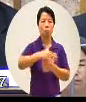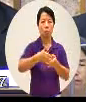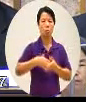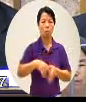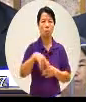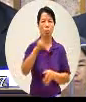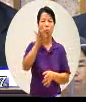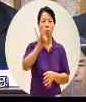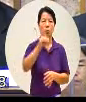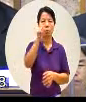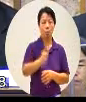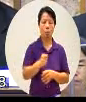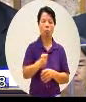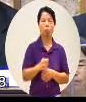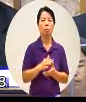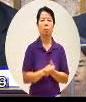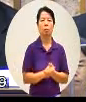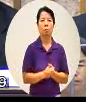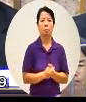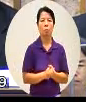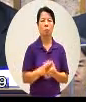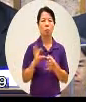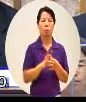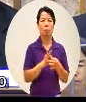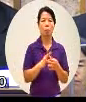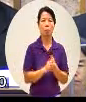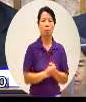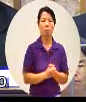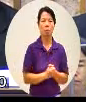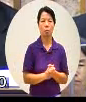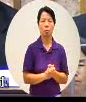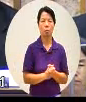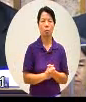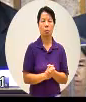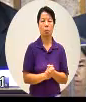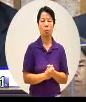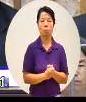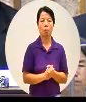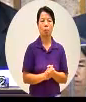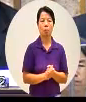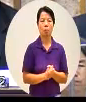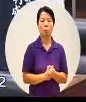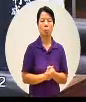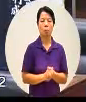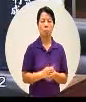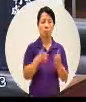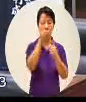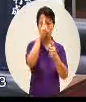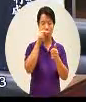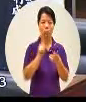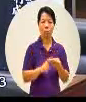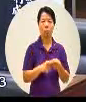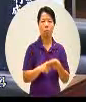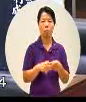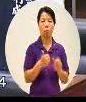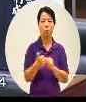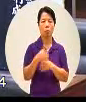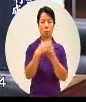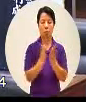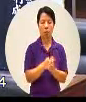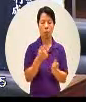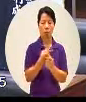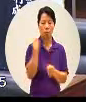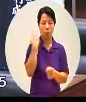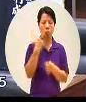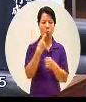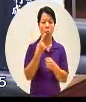100亿的部分啊，所以绝对不止两项。 好啦，那个许主委，你讲去年不止两项